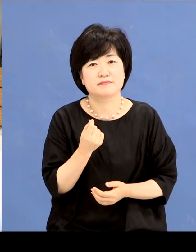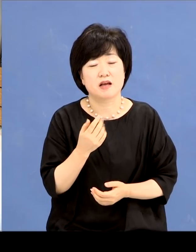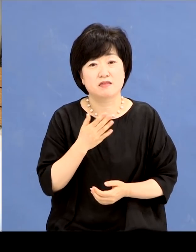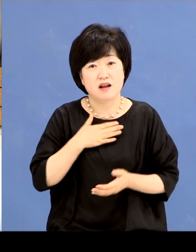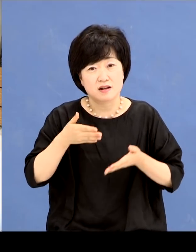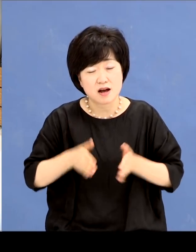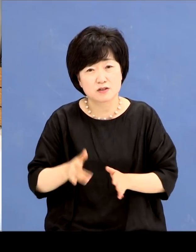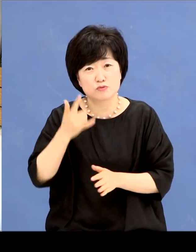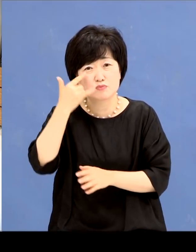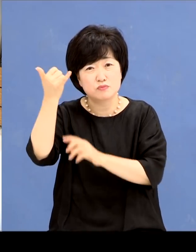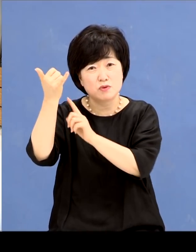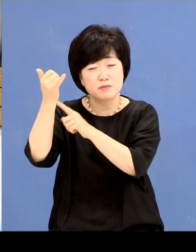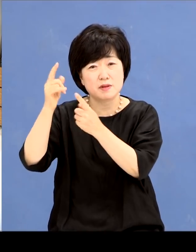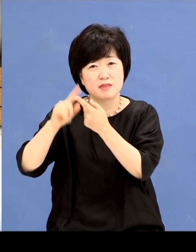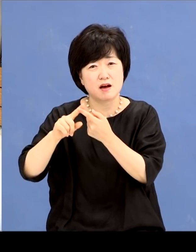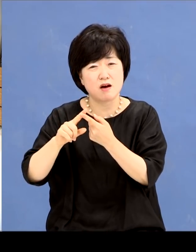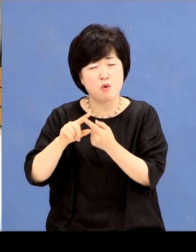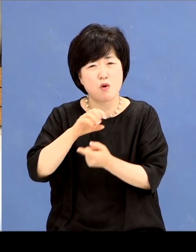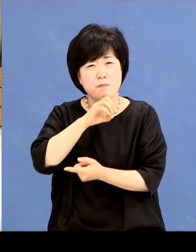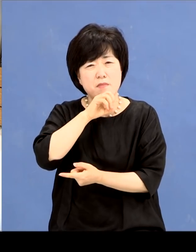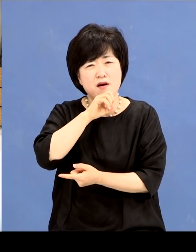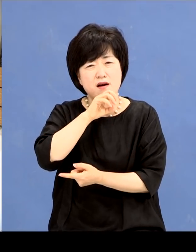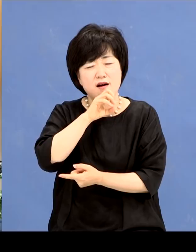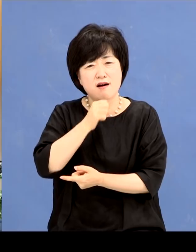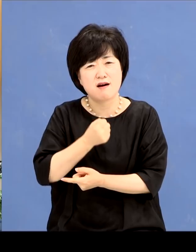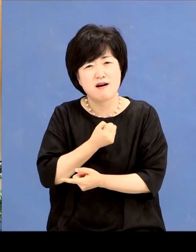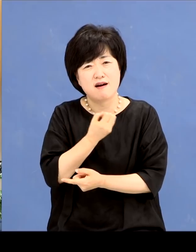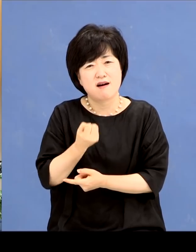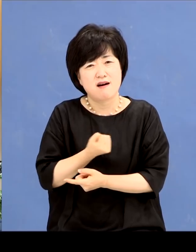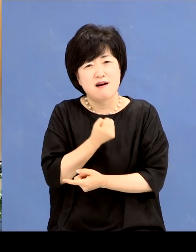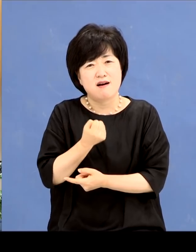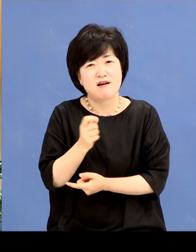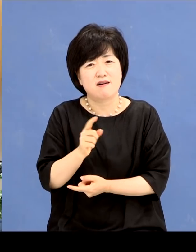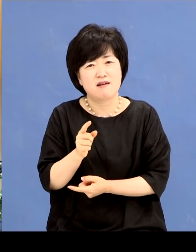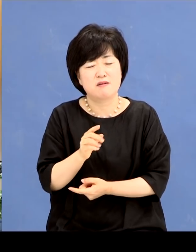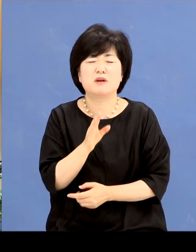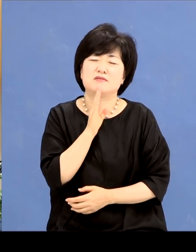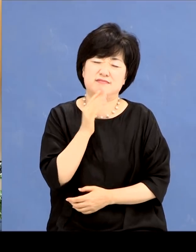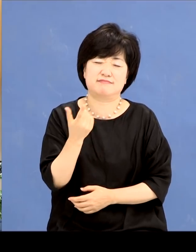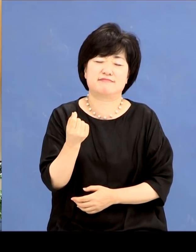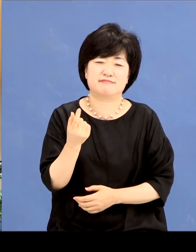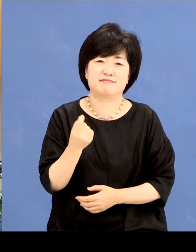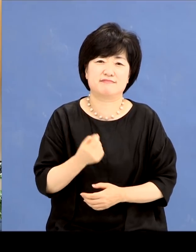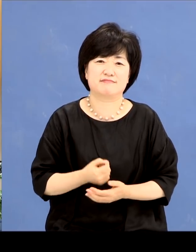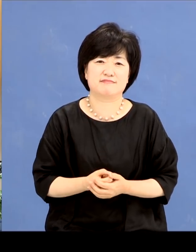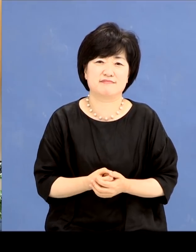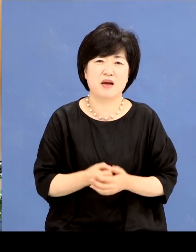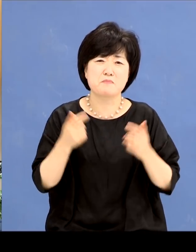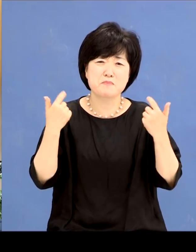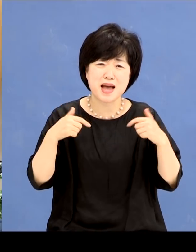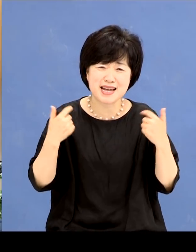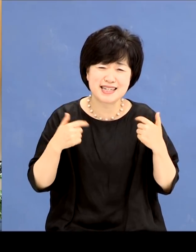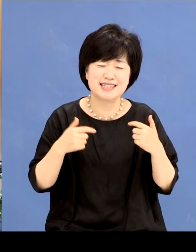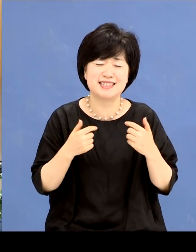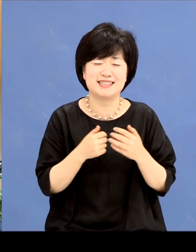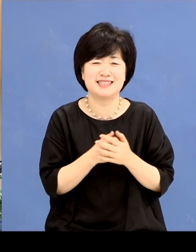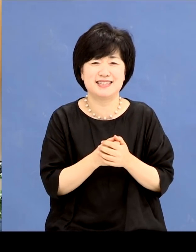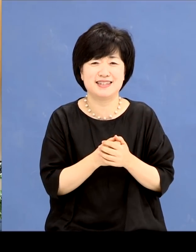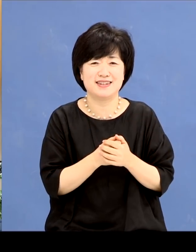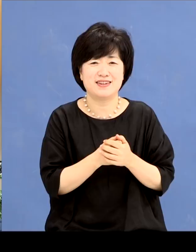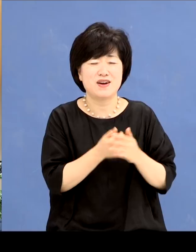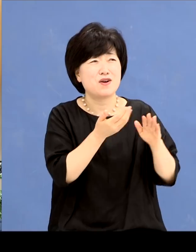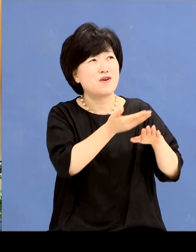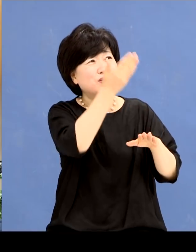그러면 날 낳아준 부모님에 대한 원망이 컸을 것 같아요. 그렇죠. 나를 매일, 왜 이런 환경에 그렇죠. 버려두었을까? 네. 매일